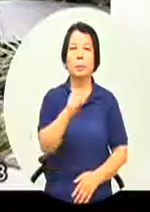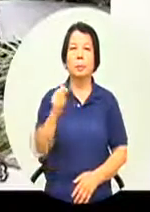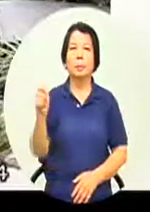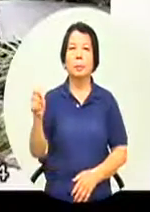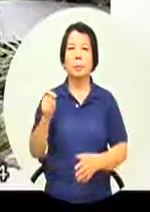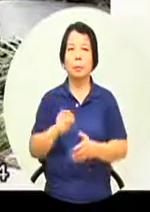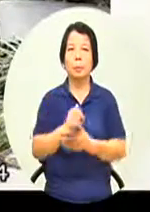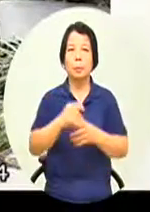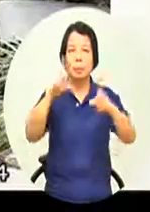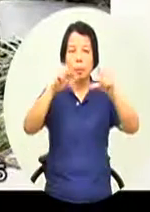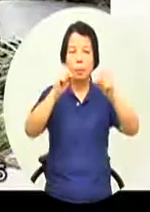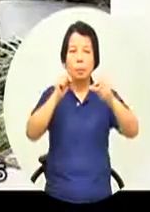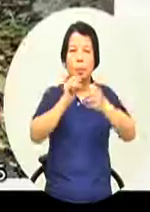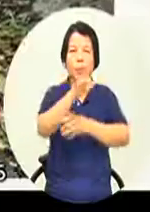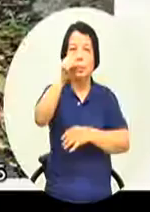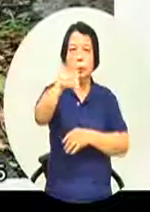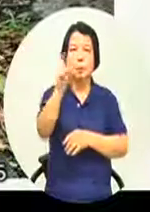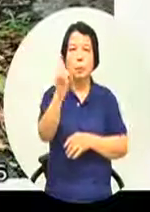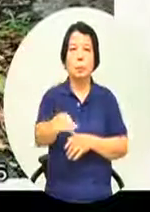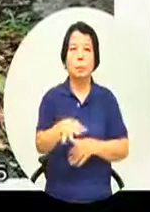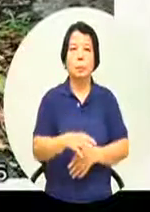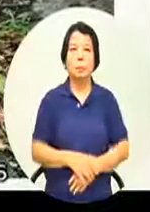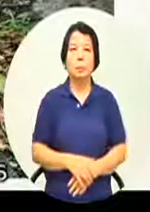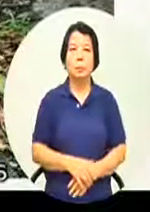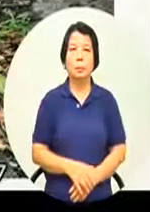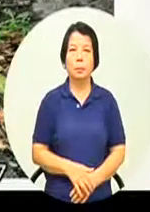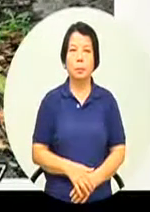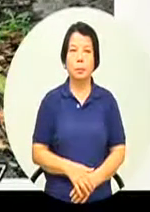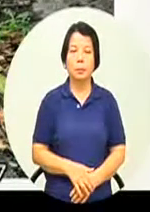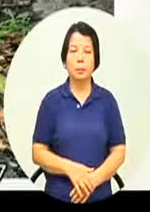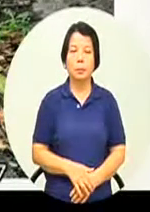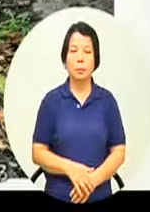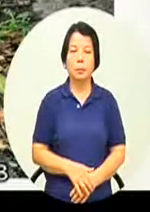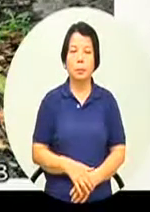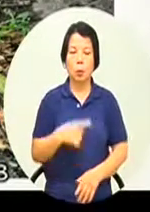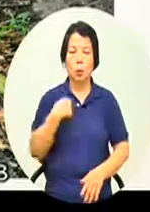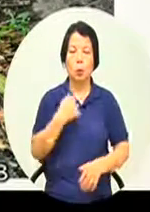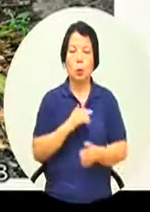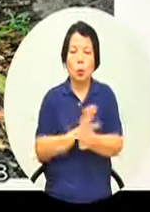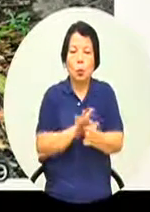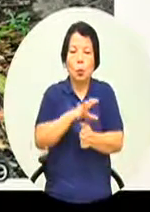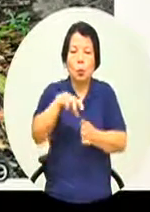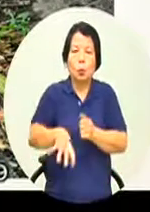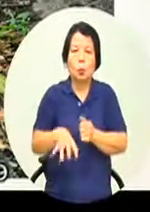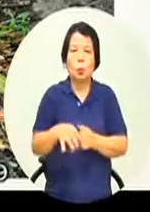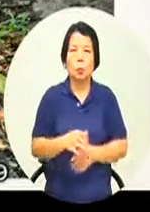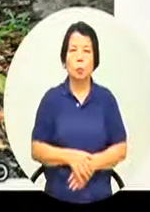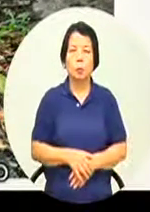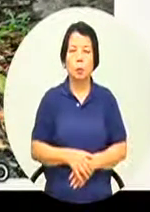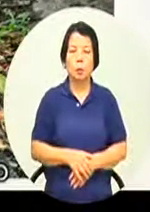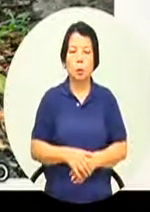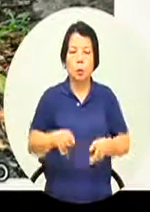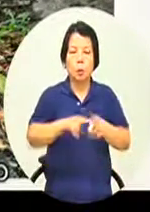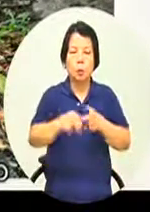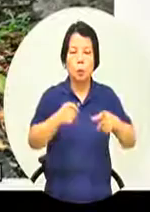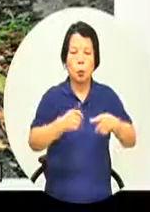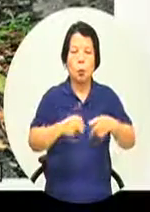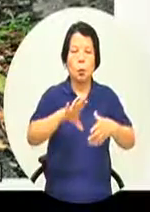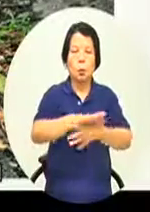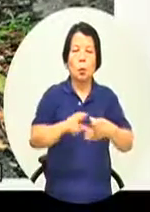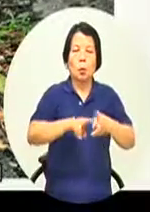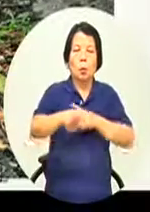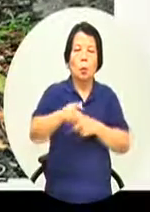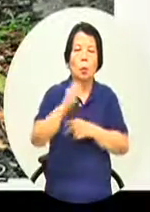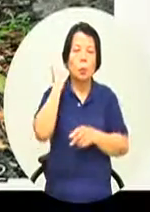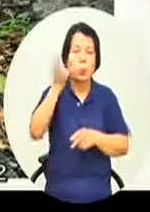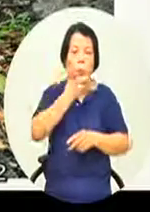个就是在哪里呢？这个之前就是我们本服务处有发文，然后给我们水利局，然后有一起